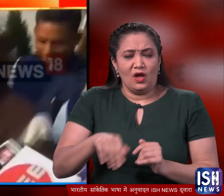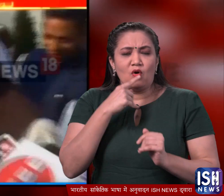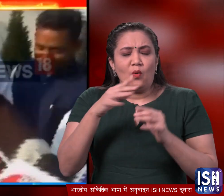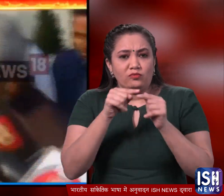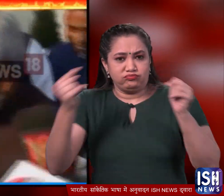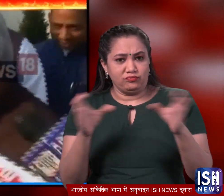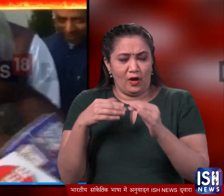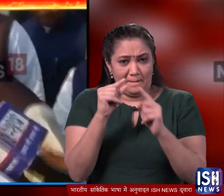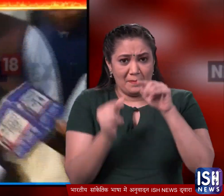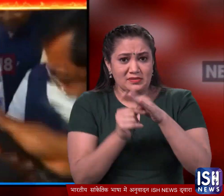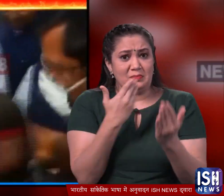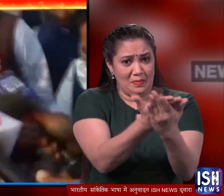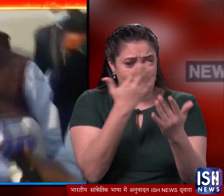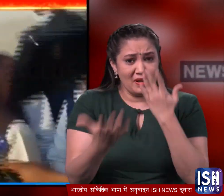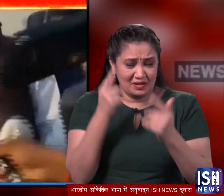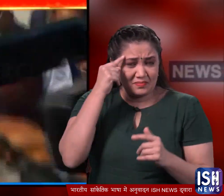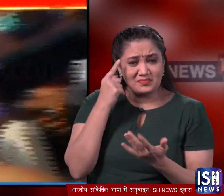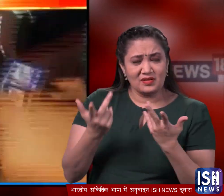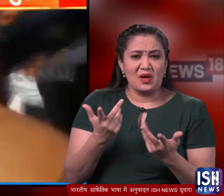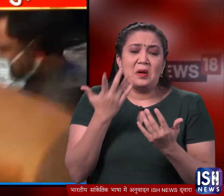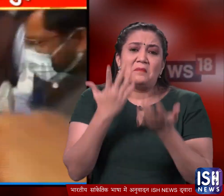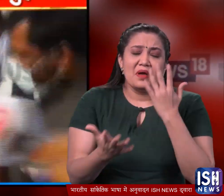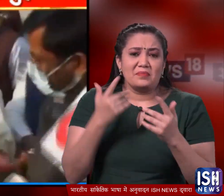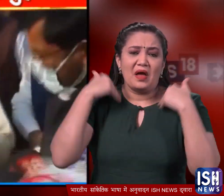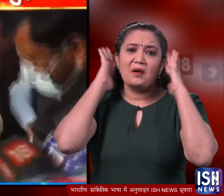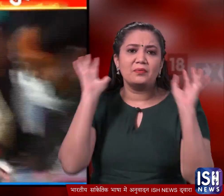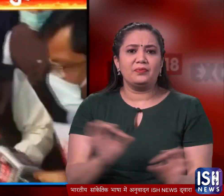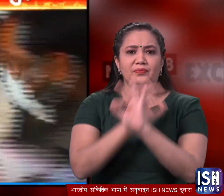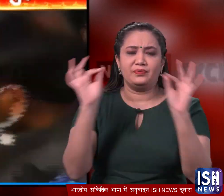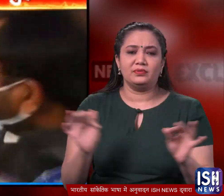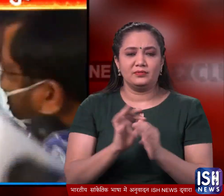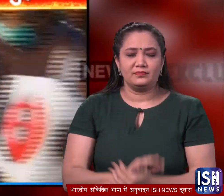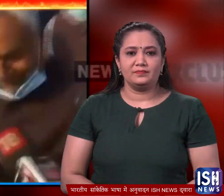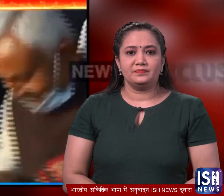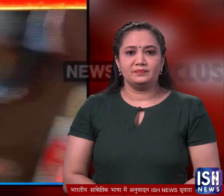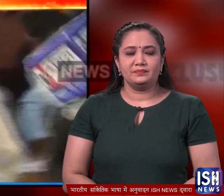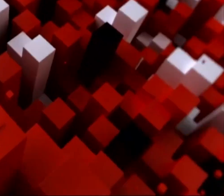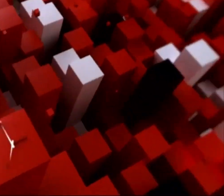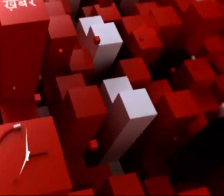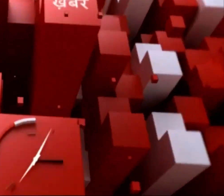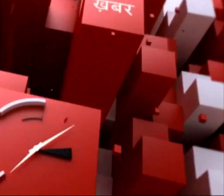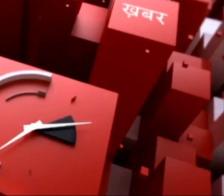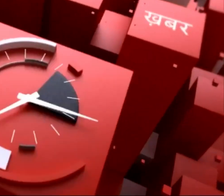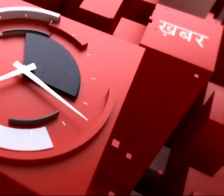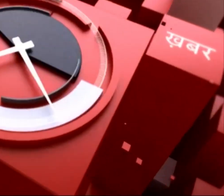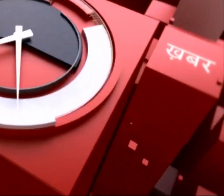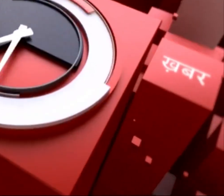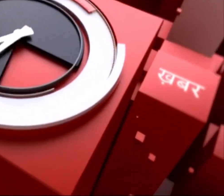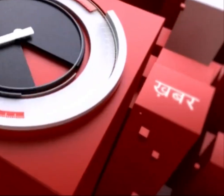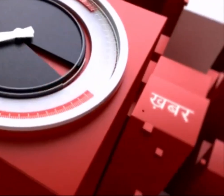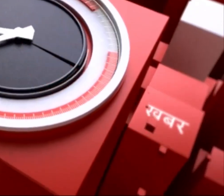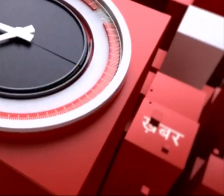है कि आप विपक्ष के राष्ट्रपति उम्मीदवार हो सकते हैं। सबका तो